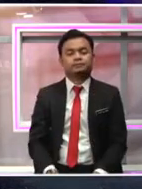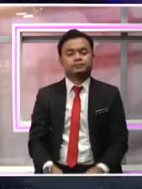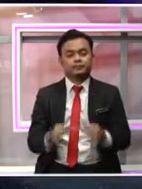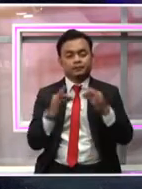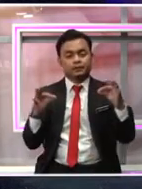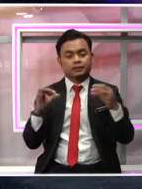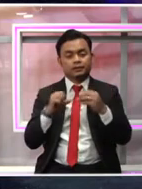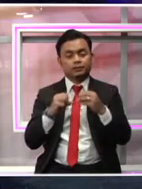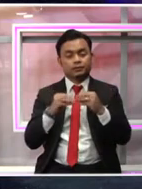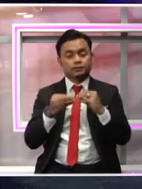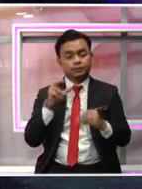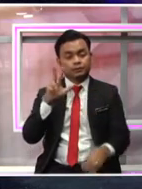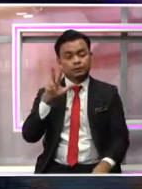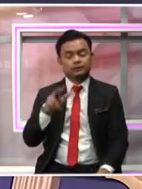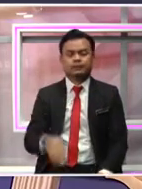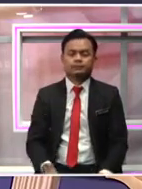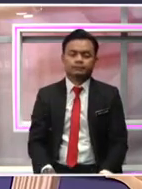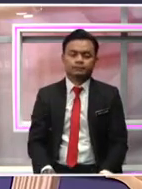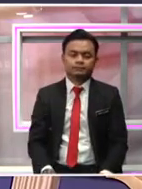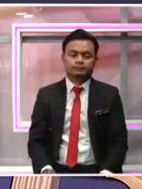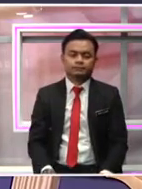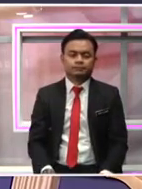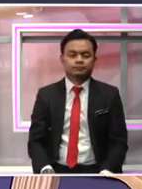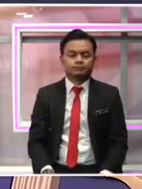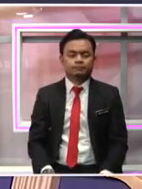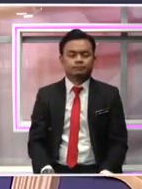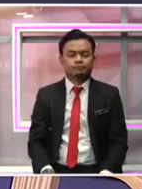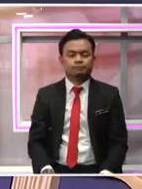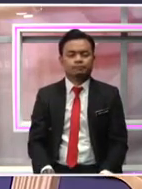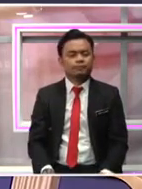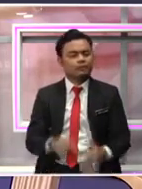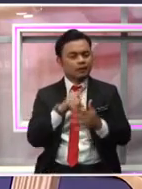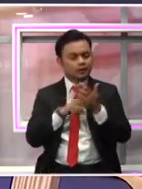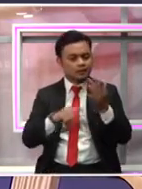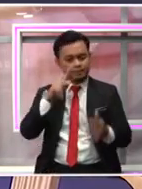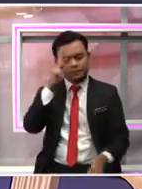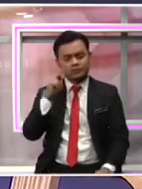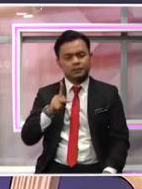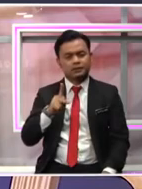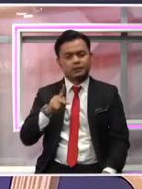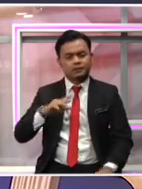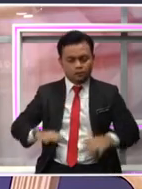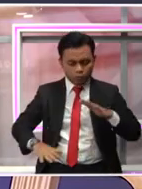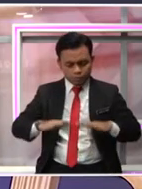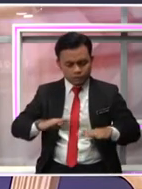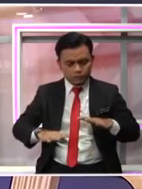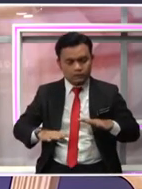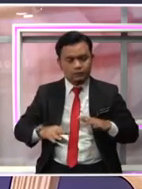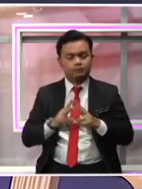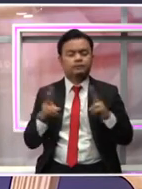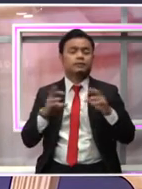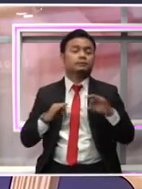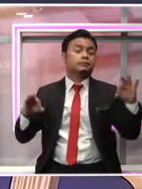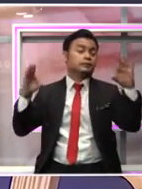tempat kosong merupakan organ paling penting dalam badan manusia Hm kita ada tiga